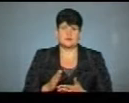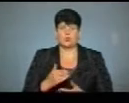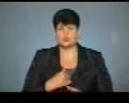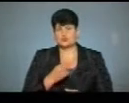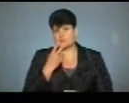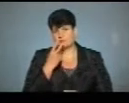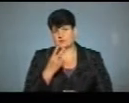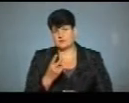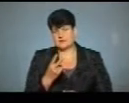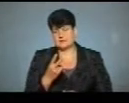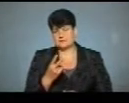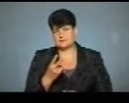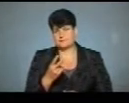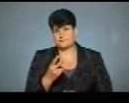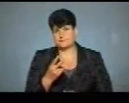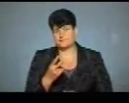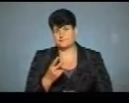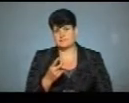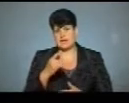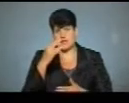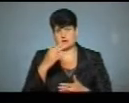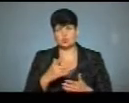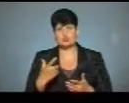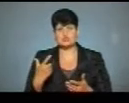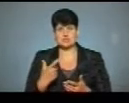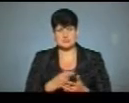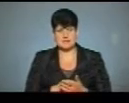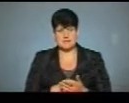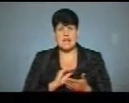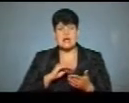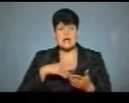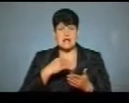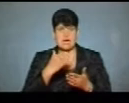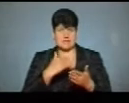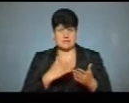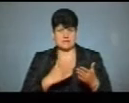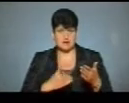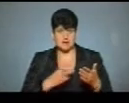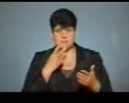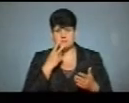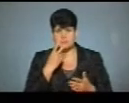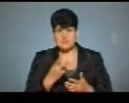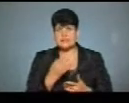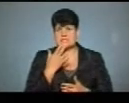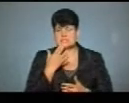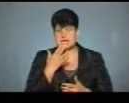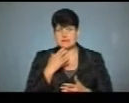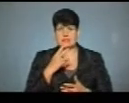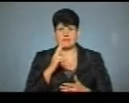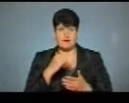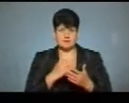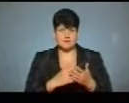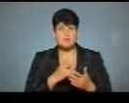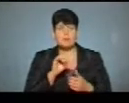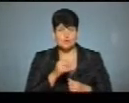на карту щеплень, календар, який передбачений, національний календар. І, власне, ми там